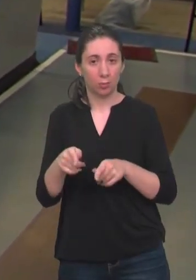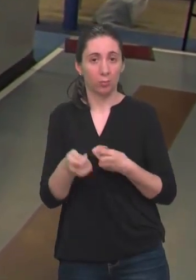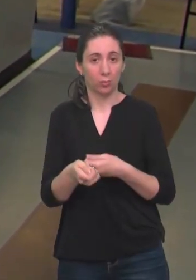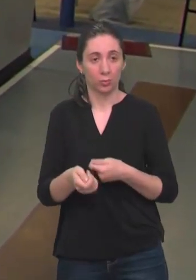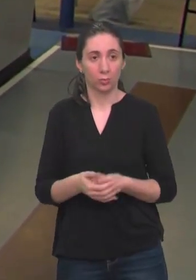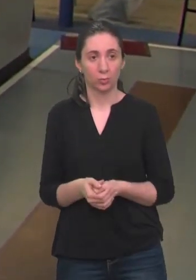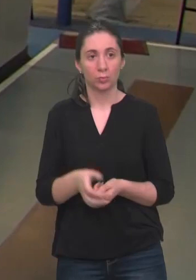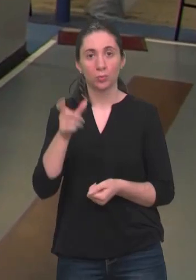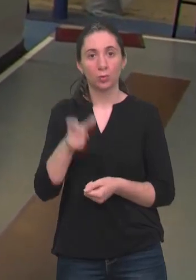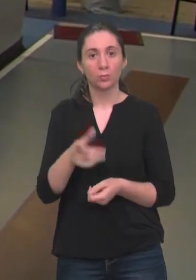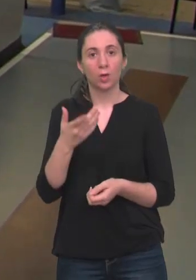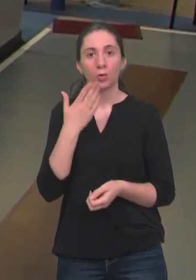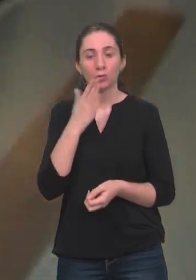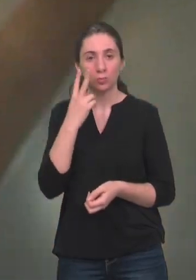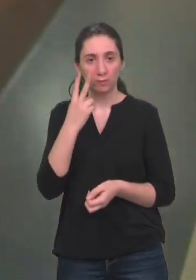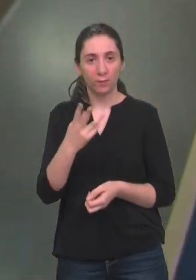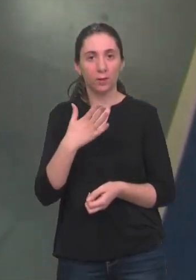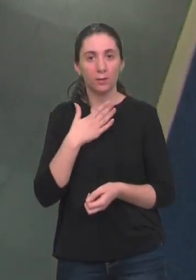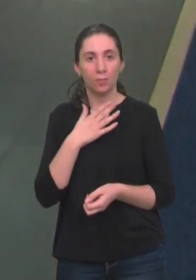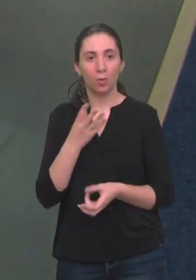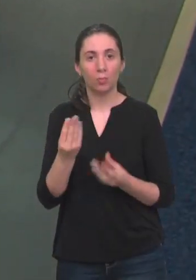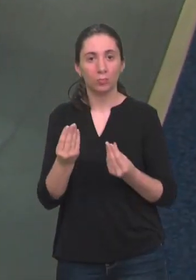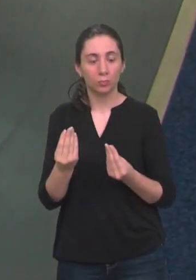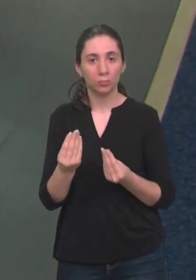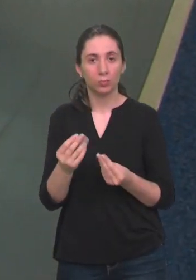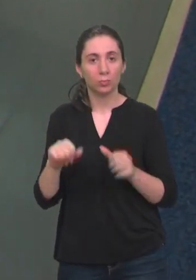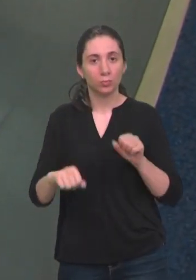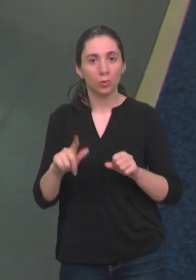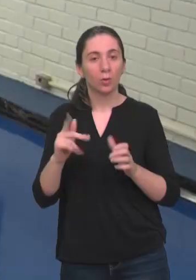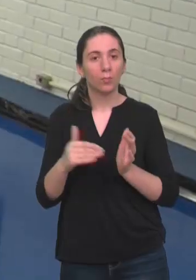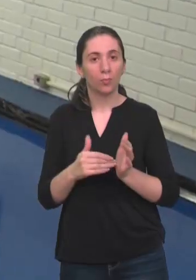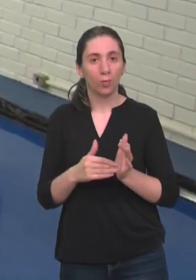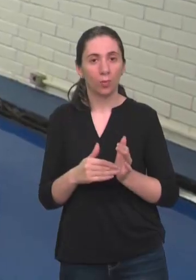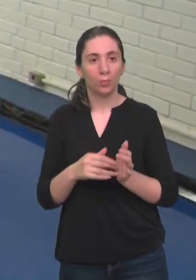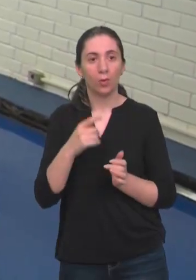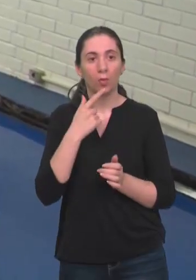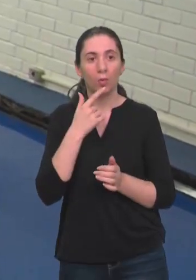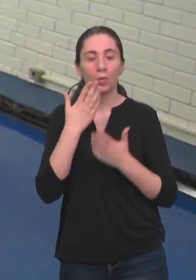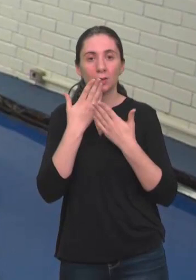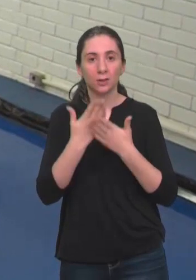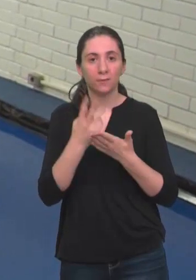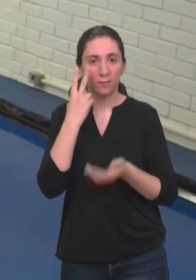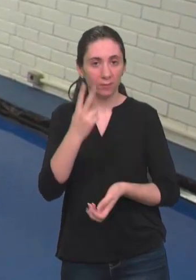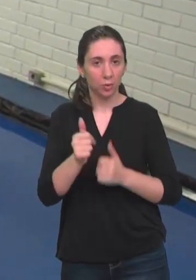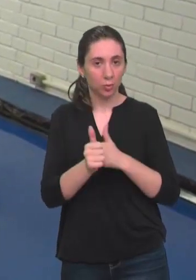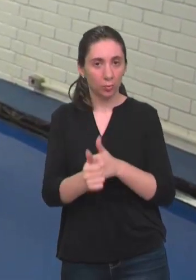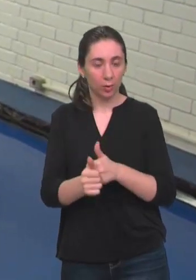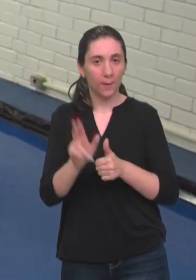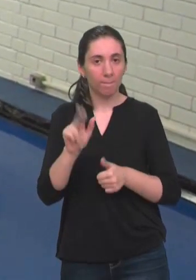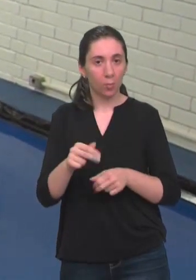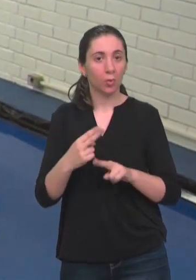uslugom. Osobe s oštećenjem vida imaju brojne sposobnosti i potrebe koje, zahvaljujući videćoj pratnji, mogu